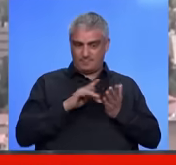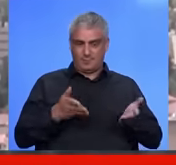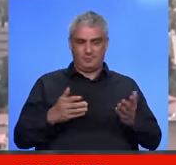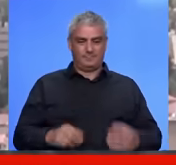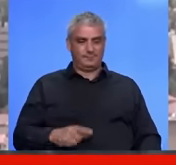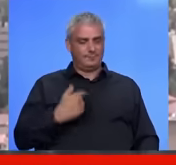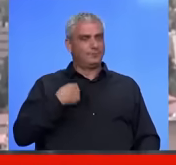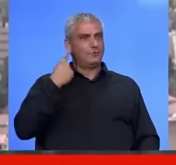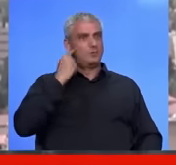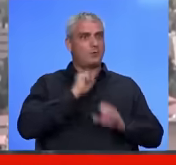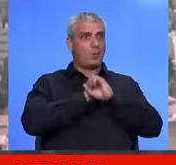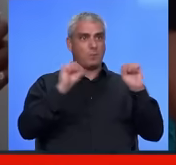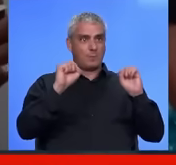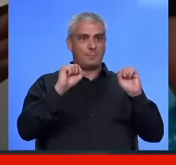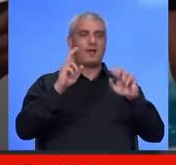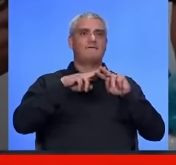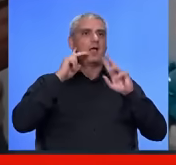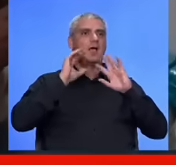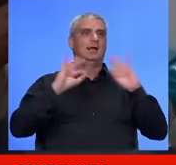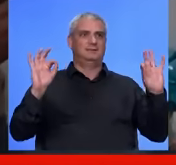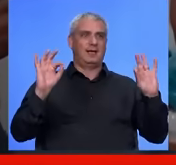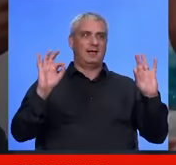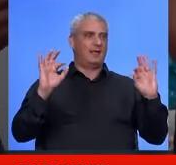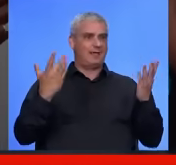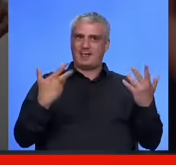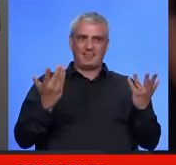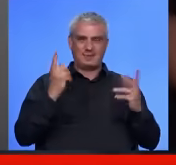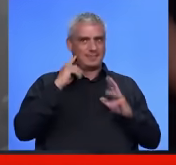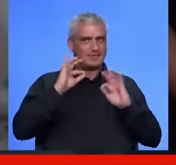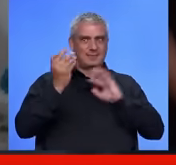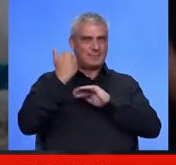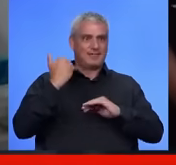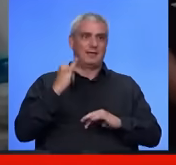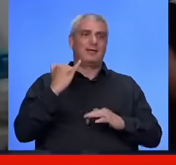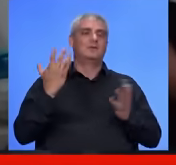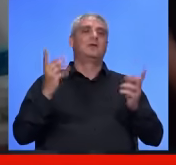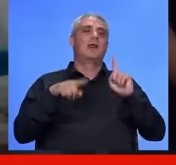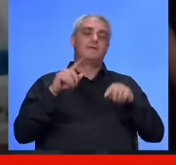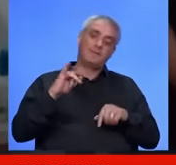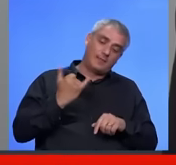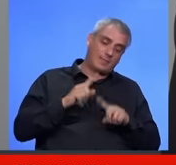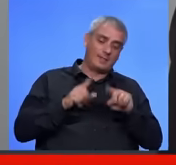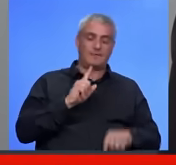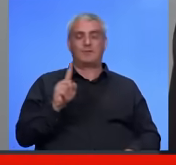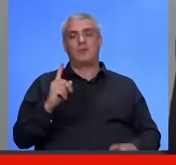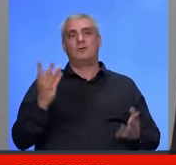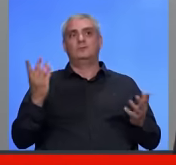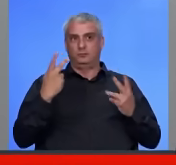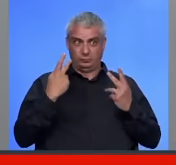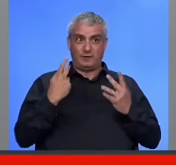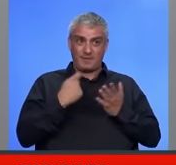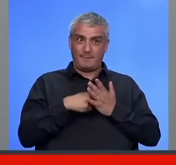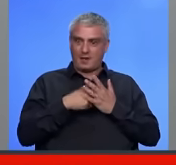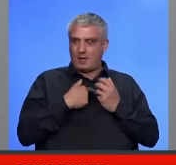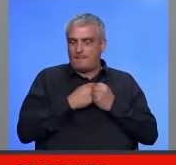שמענו עכשיו בומים, ואז אזעקה. כלומר, אין באמת התראה. נכון. לפעמים כן ולפעמים לא, נכון? שווה את המחיר הזה,